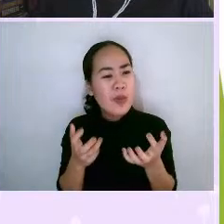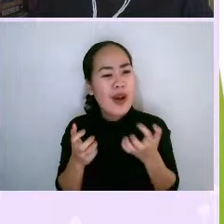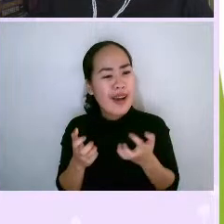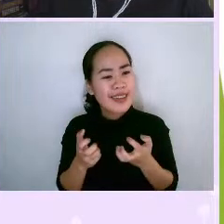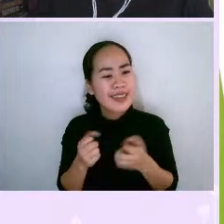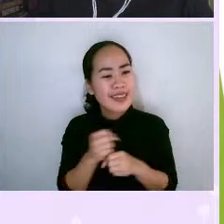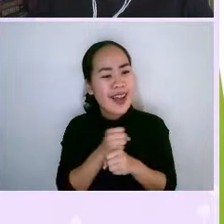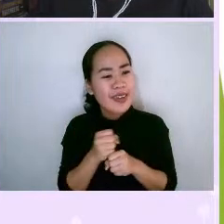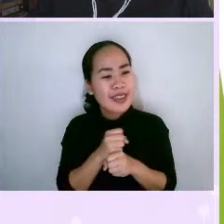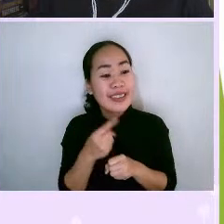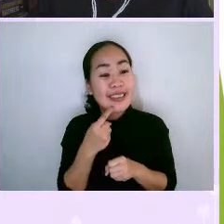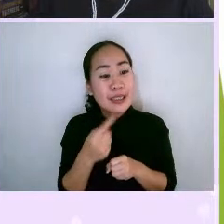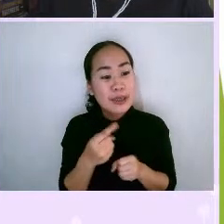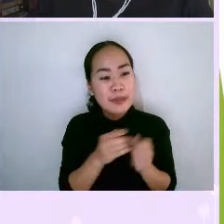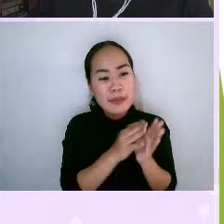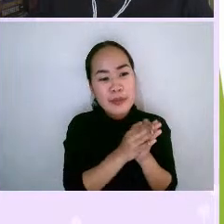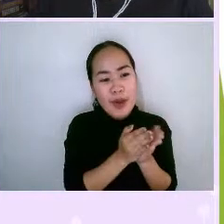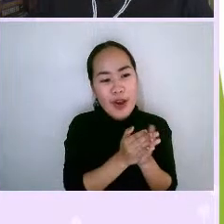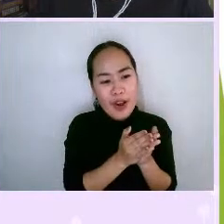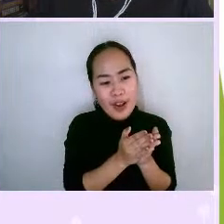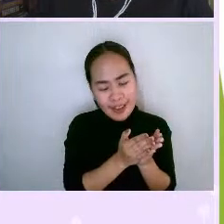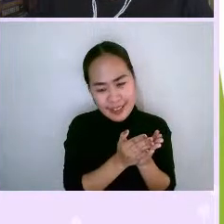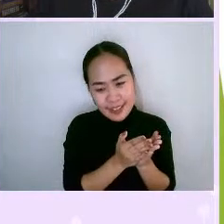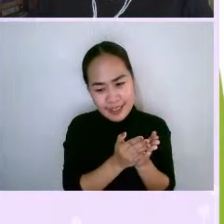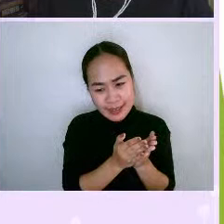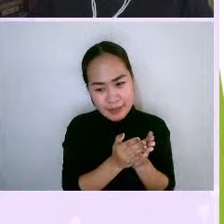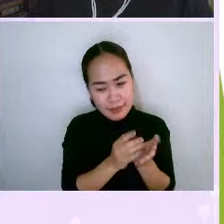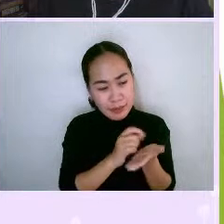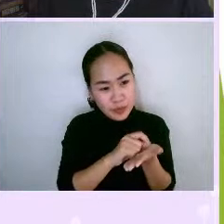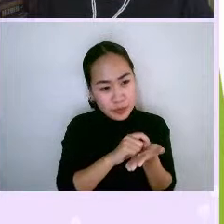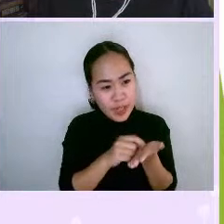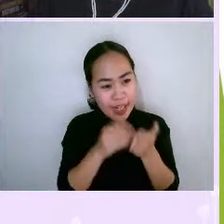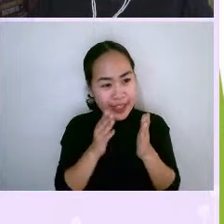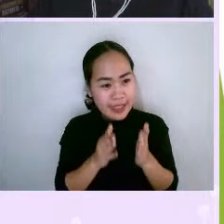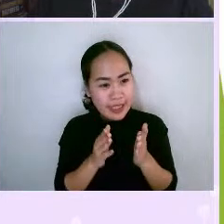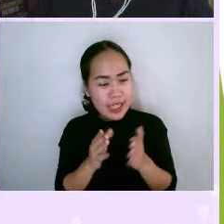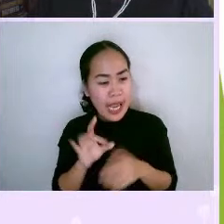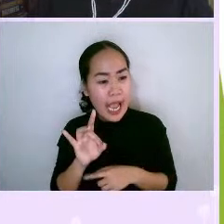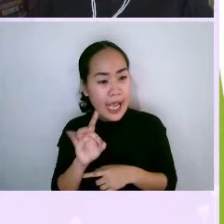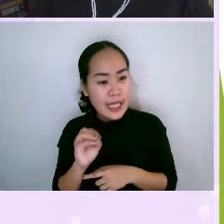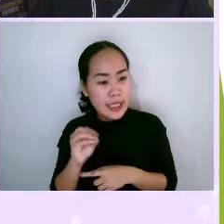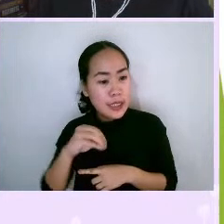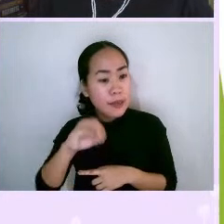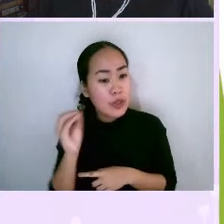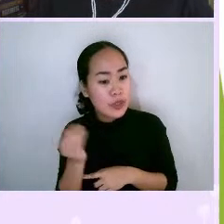ng ating book ay halos 80%